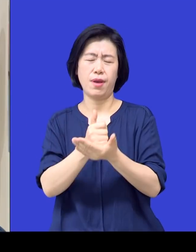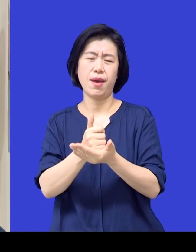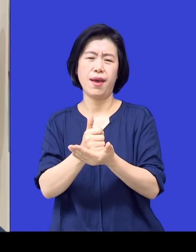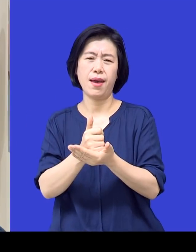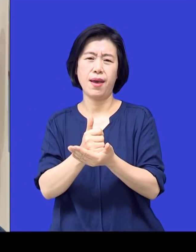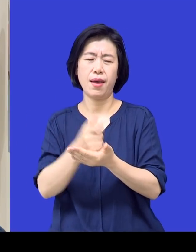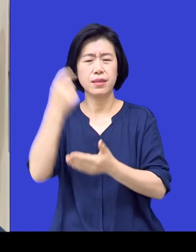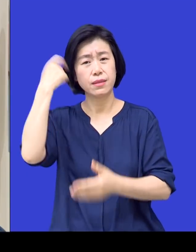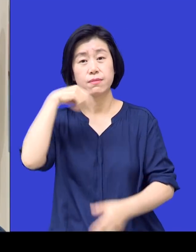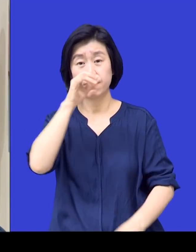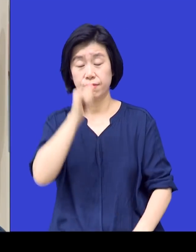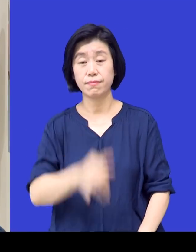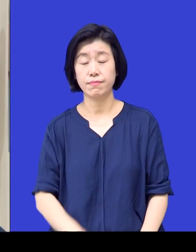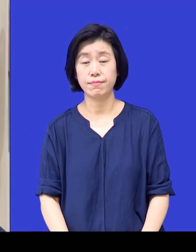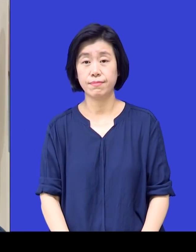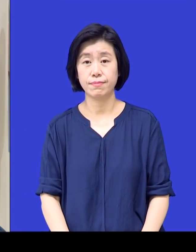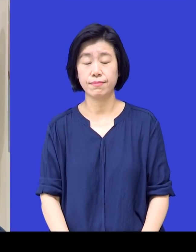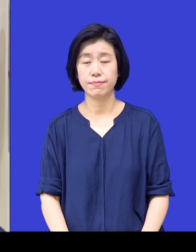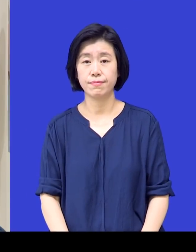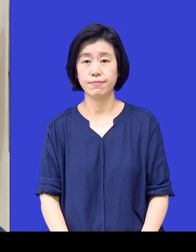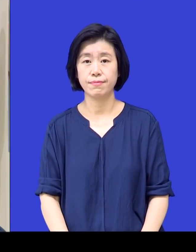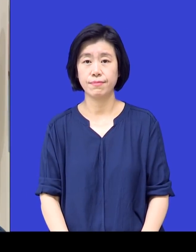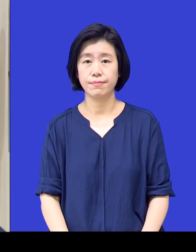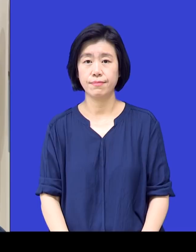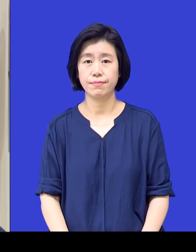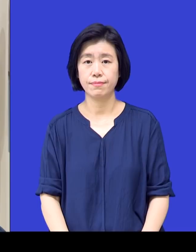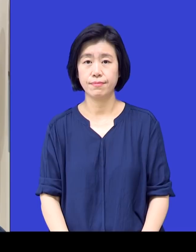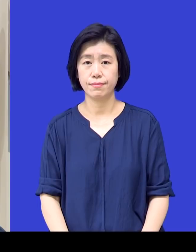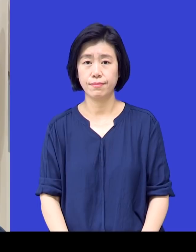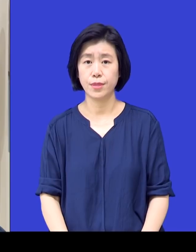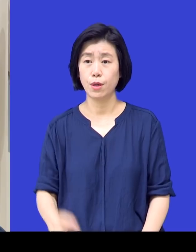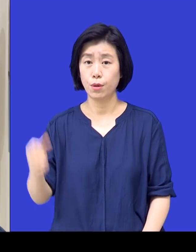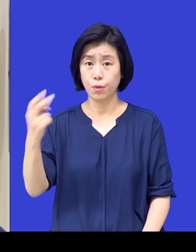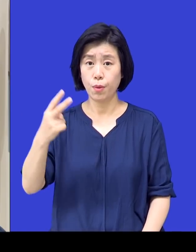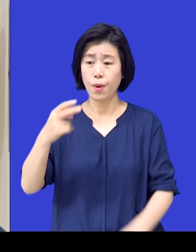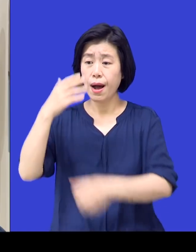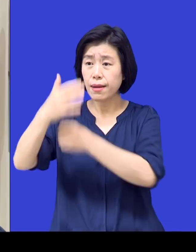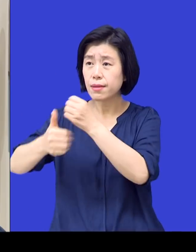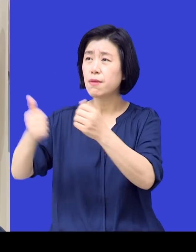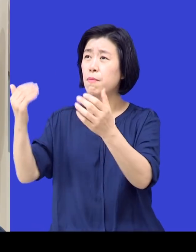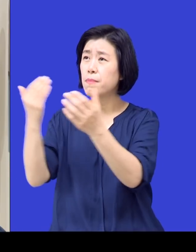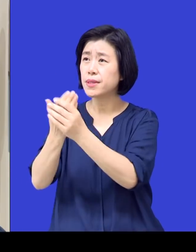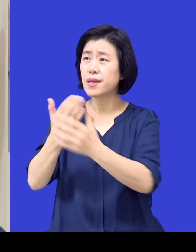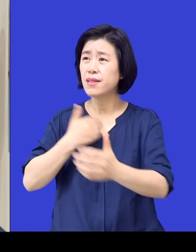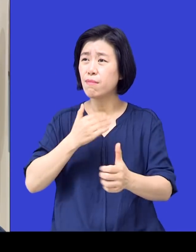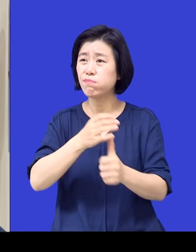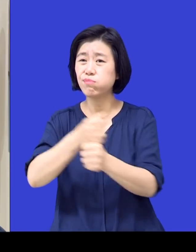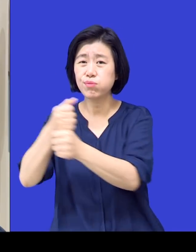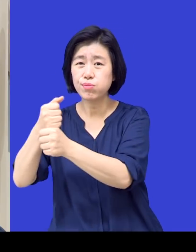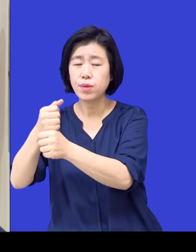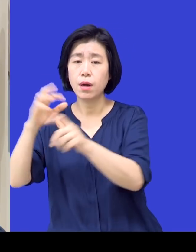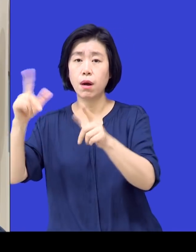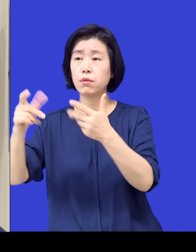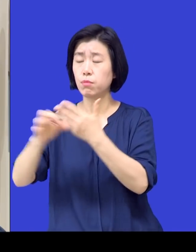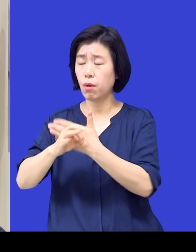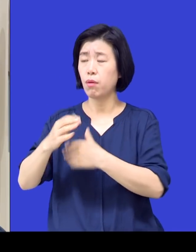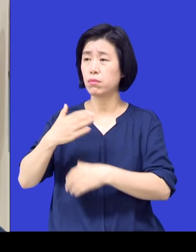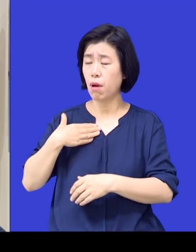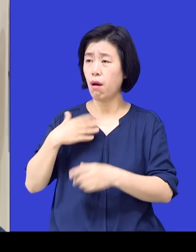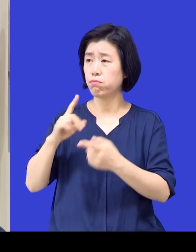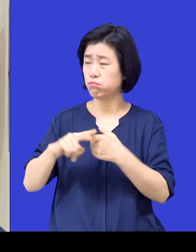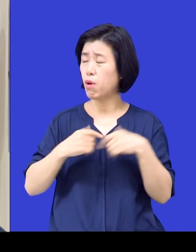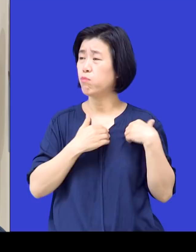확신을 주시든지 그래서 헌신하게 만드시든지 네. 아니면 나 그냥 편안하게 세상